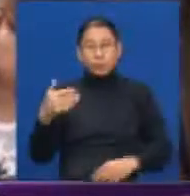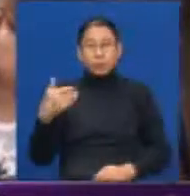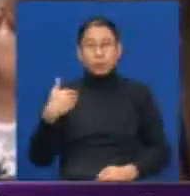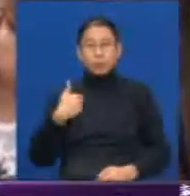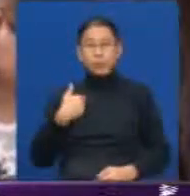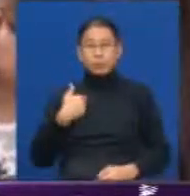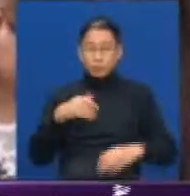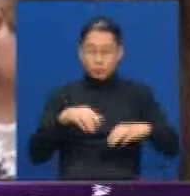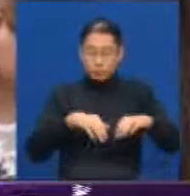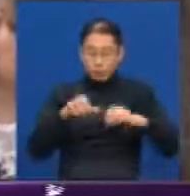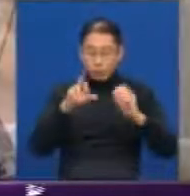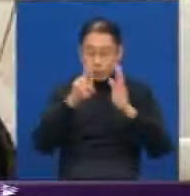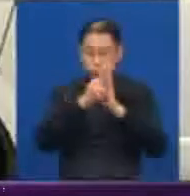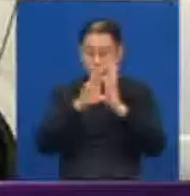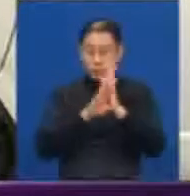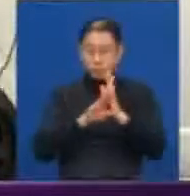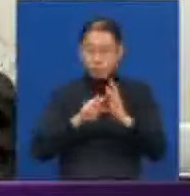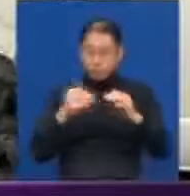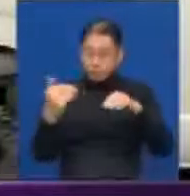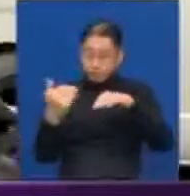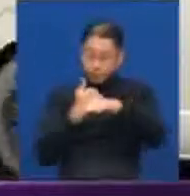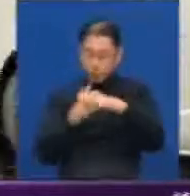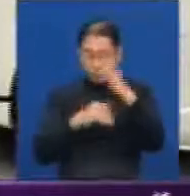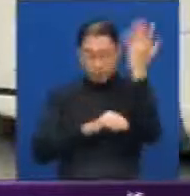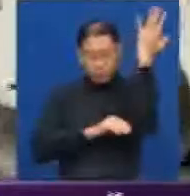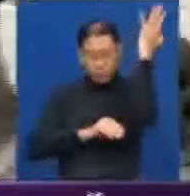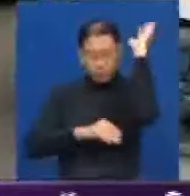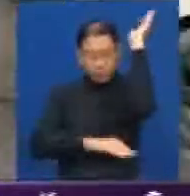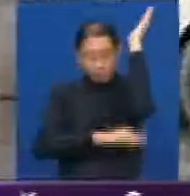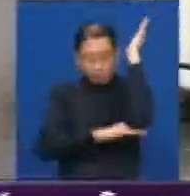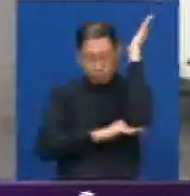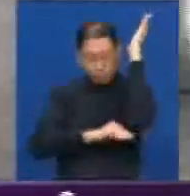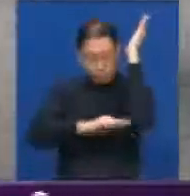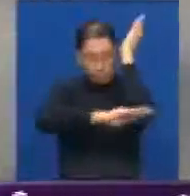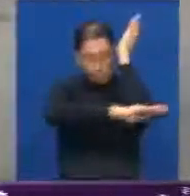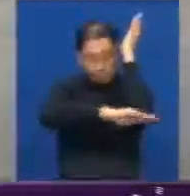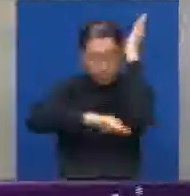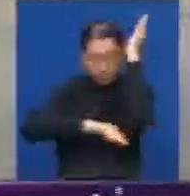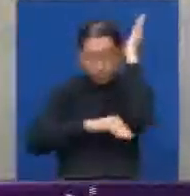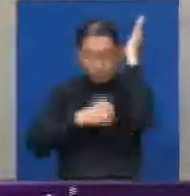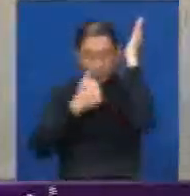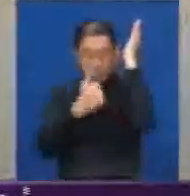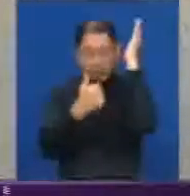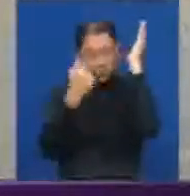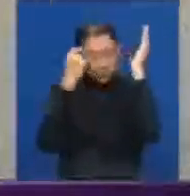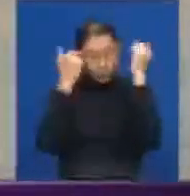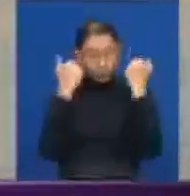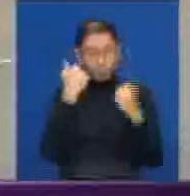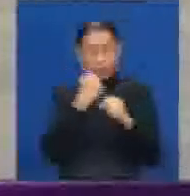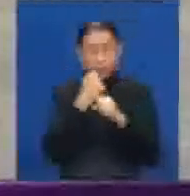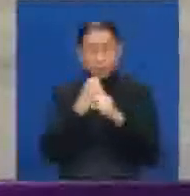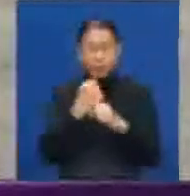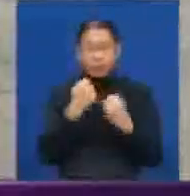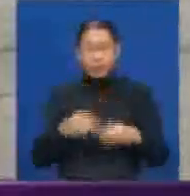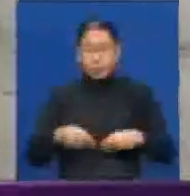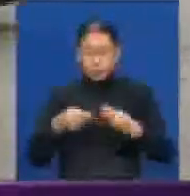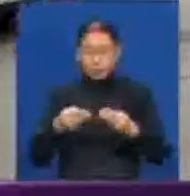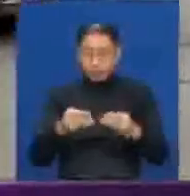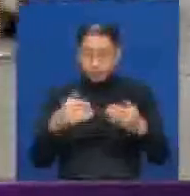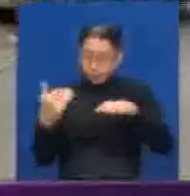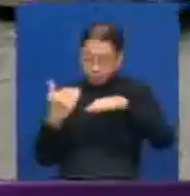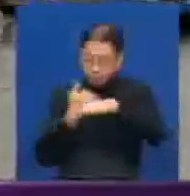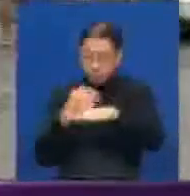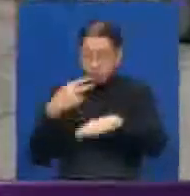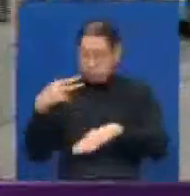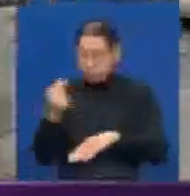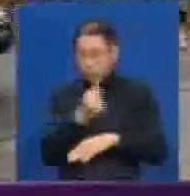จัดระเบียบเพื่อให้การจราจรโดยรอบอนุสาวรีย์ชัยสมรภูมิคล่องตัวขึ้นนี้นอกจากจะเป็นการคืนพื้นผิวการจราจ